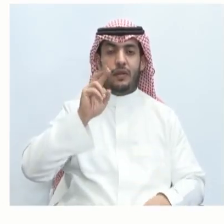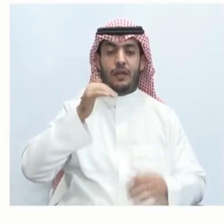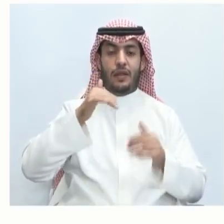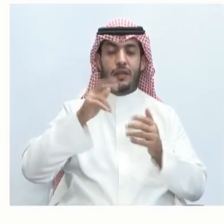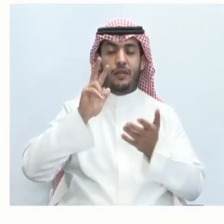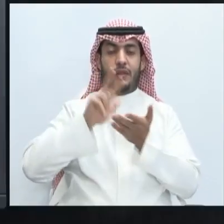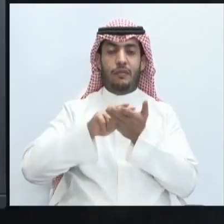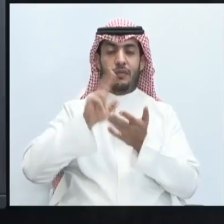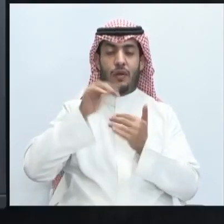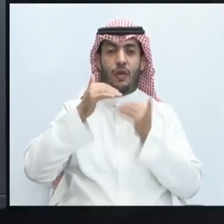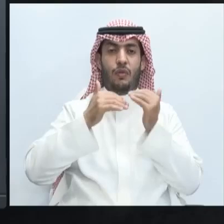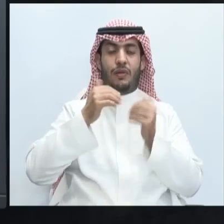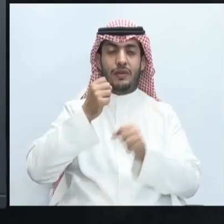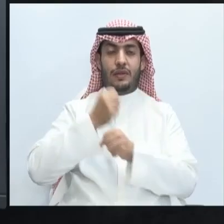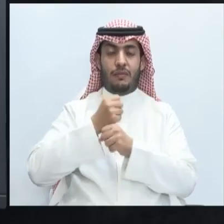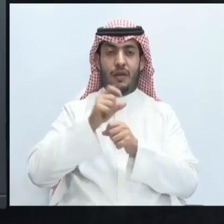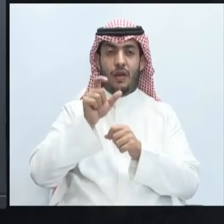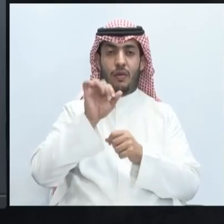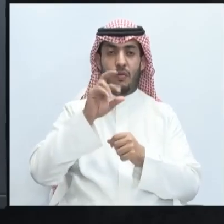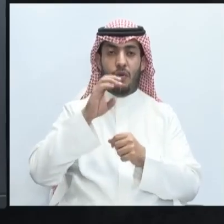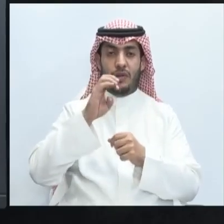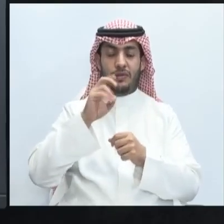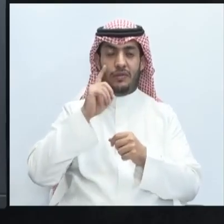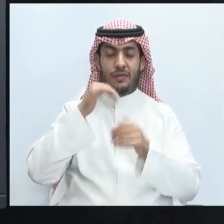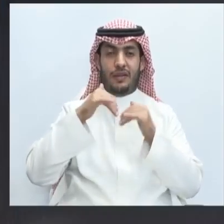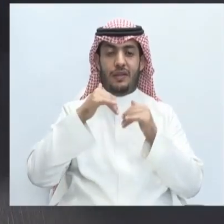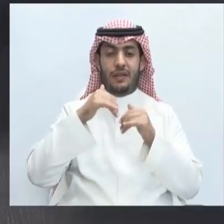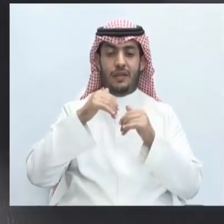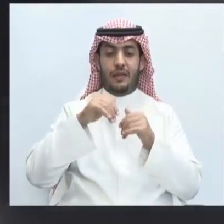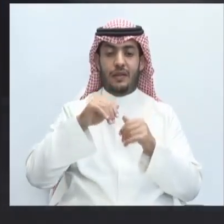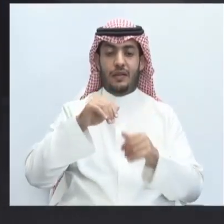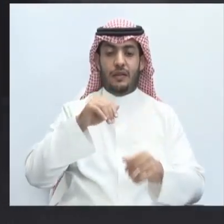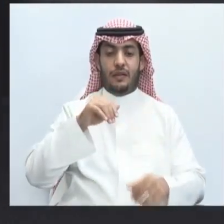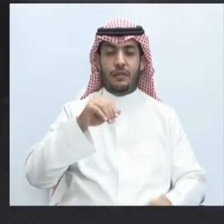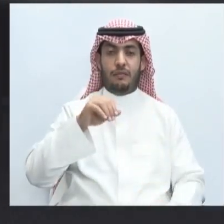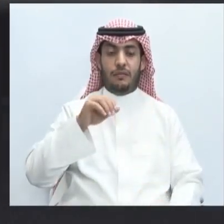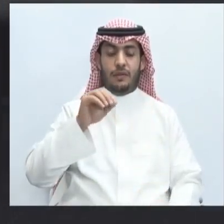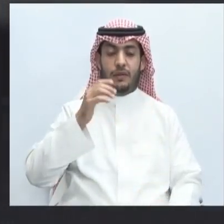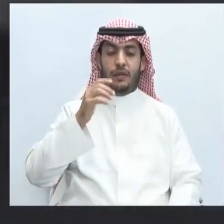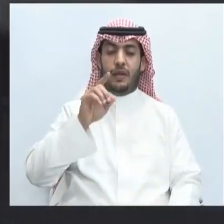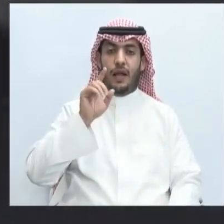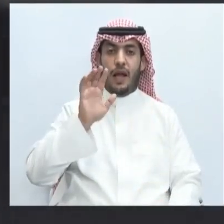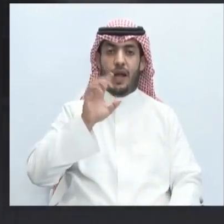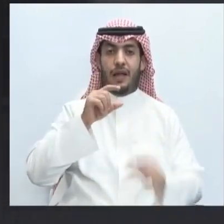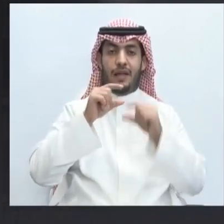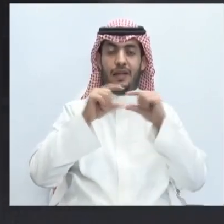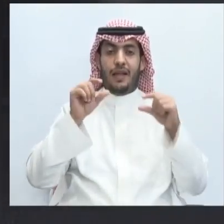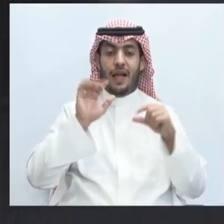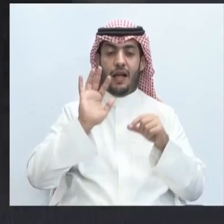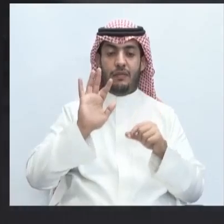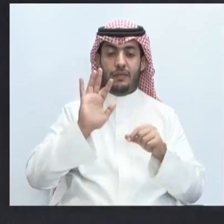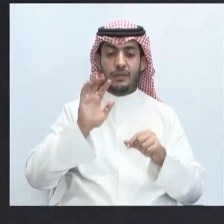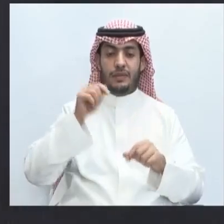ابنائي وبناتي الخطوات باستخدام النماذج نمثل الكسر خمسه اساس بوضع خمس قطع من الكسر